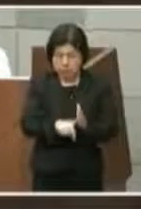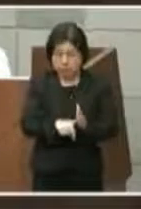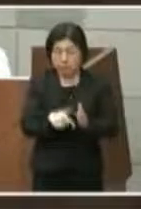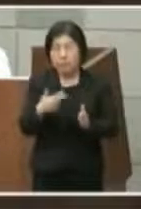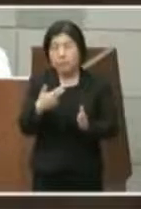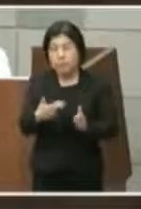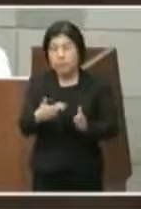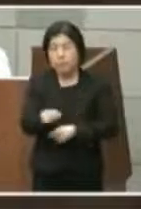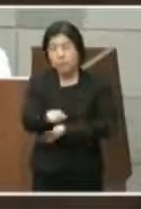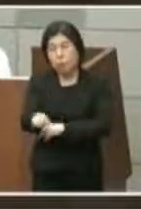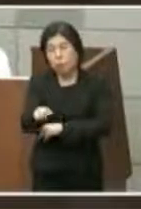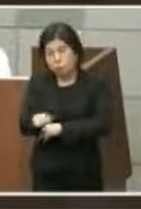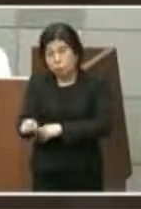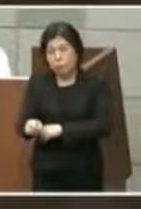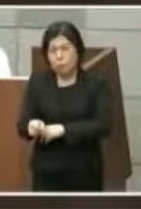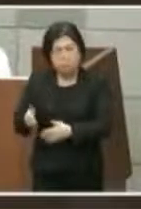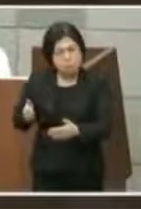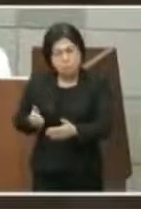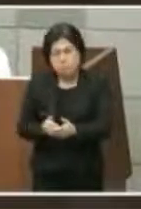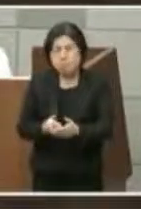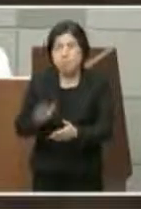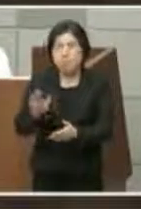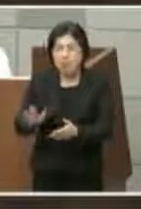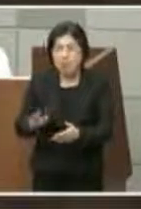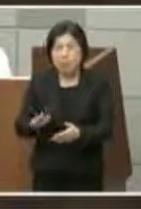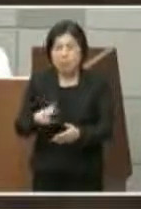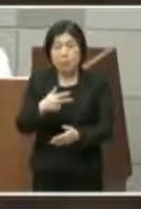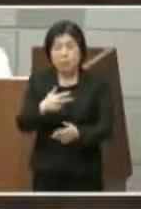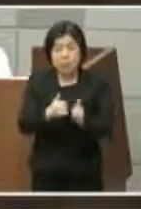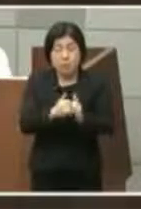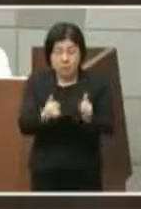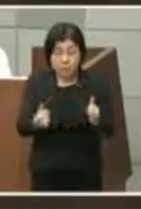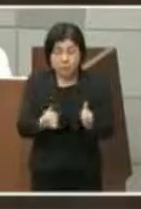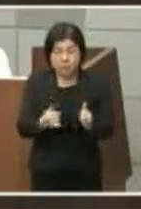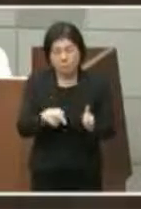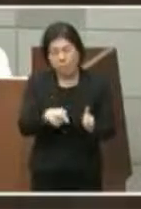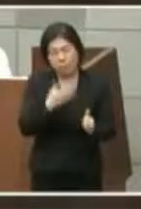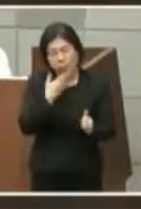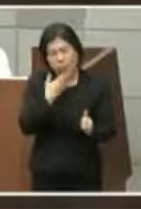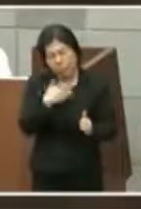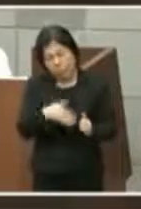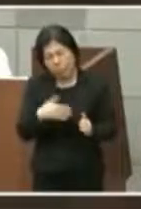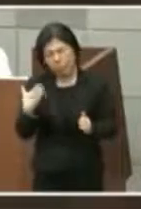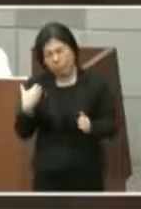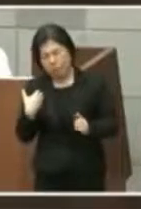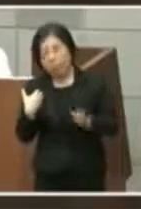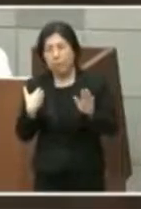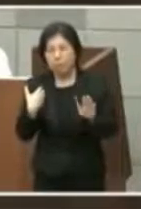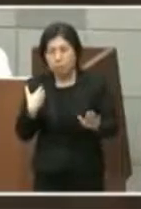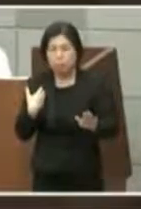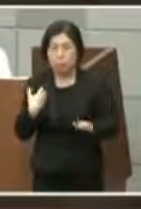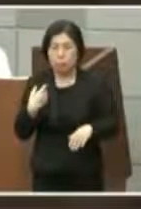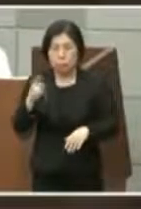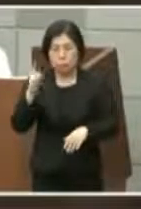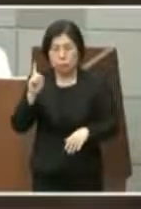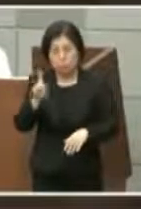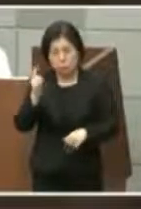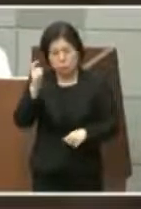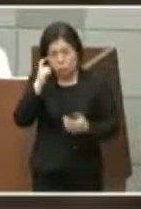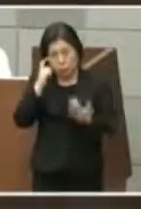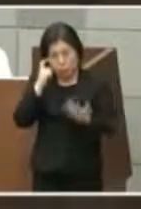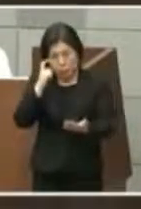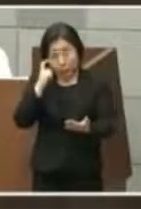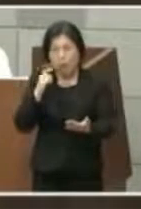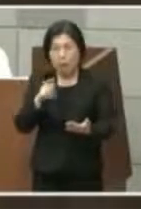じ、市民にも無用な負担を強いることとなると考えますが、いかがでしょうか。実態と法